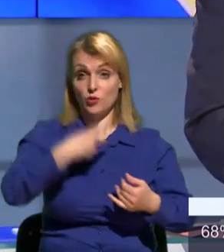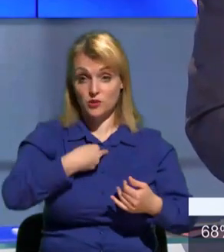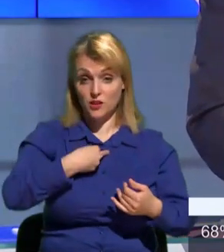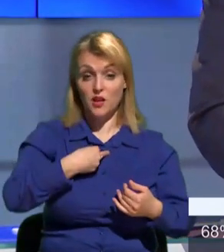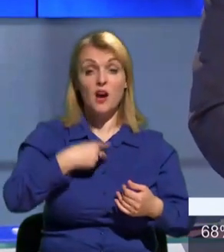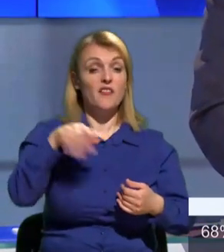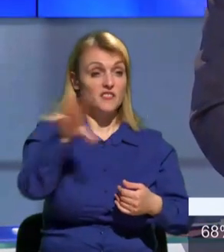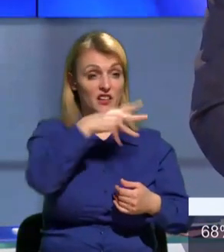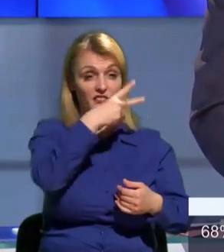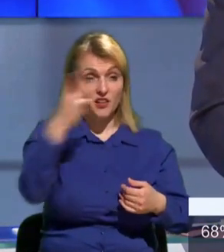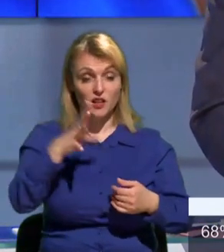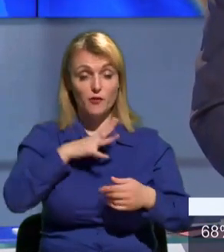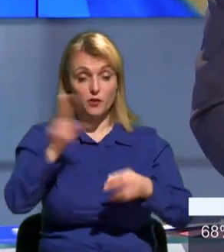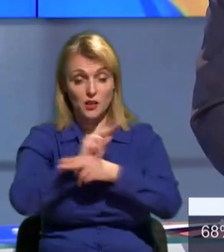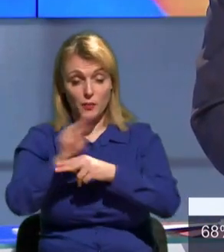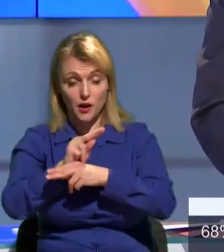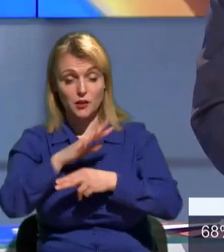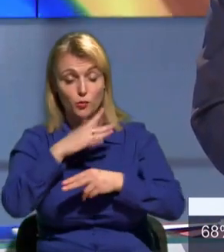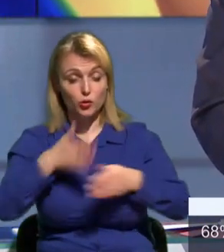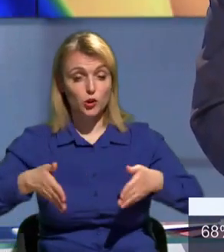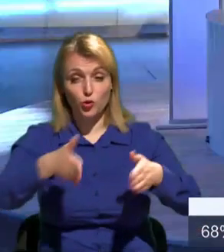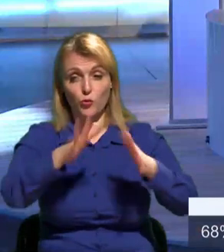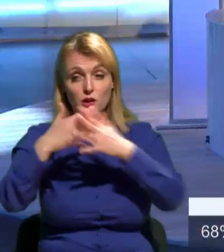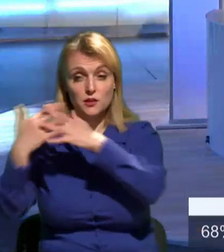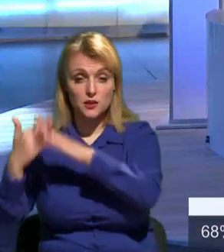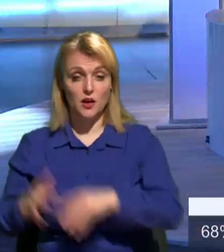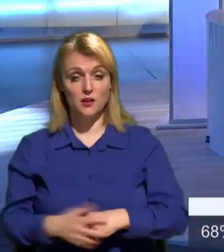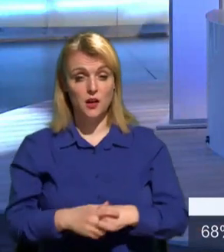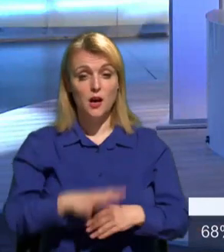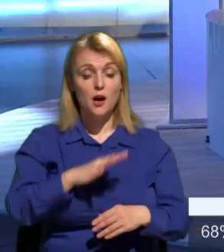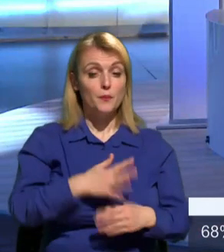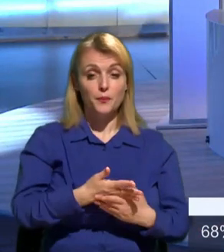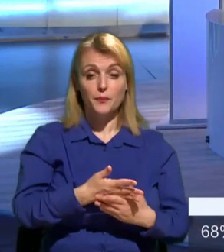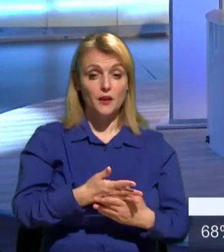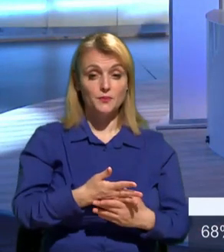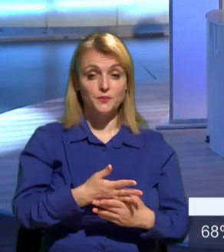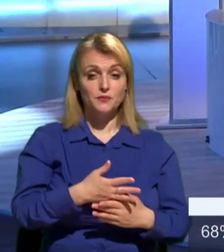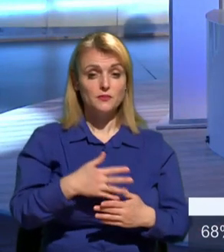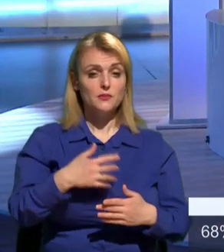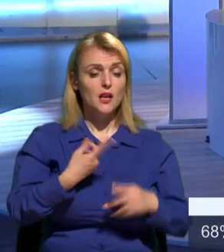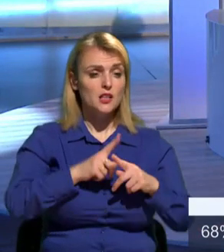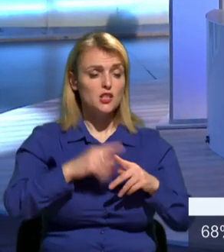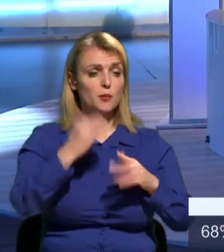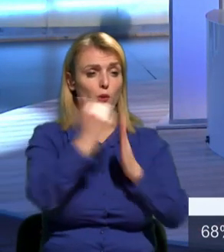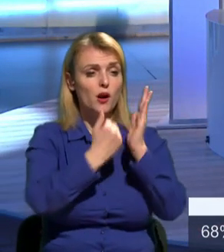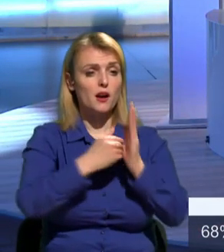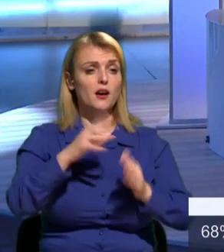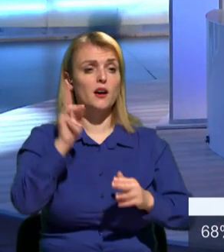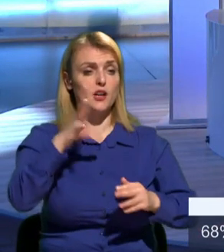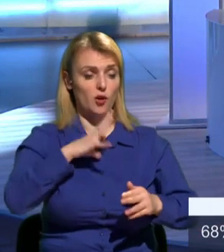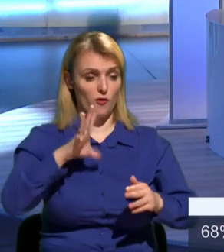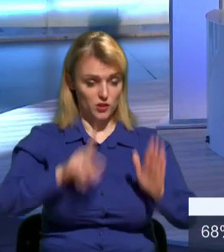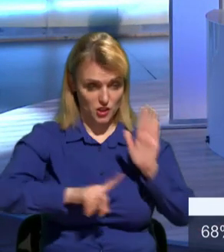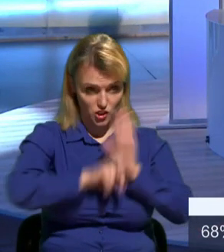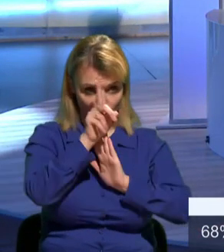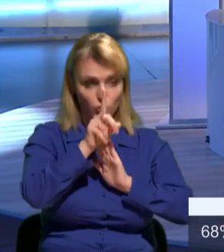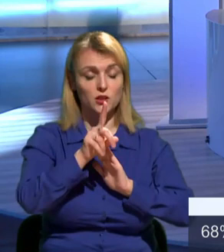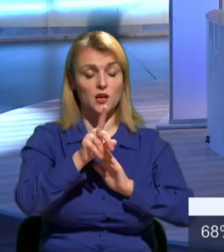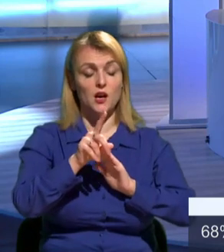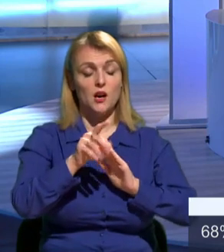În 989 de primării, în baza programului inițiat de mine, Drumuri Bune pentru Toți, a mers de la 1 milion de lei în sus.